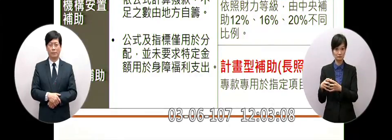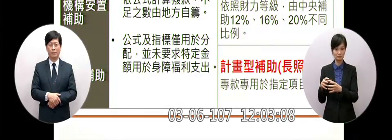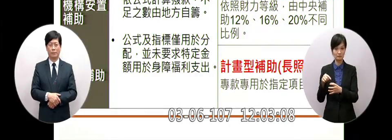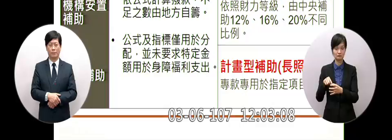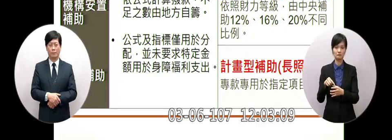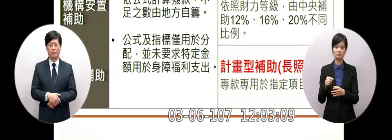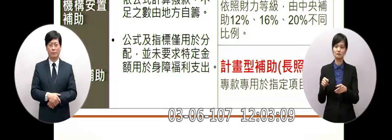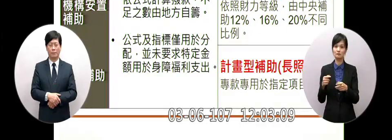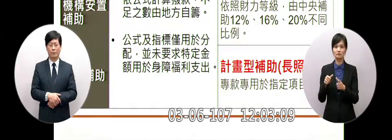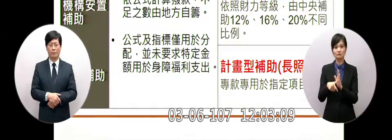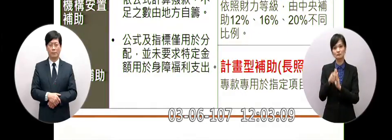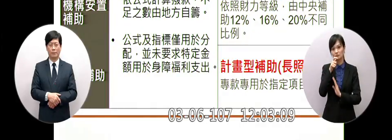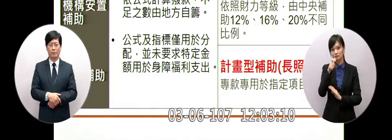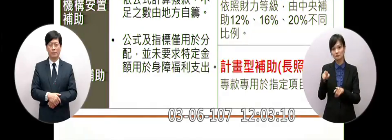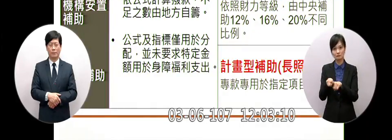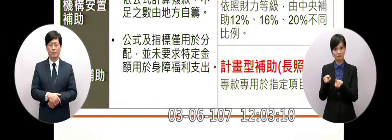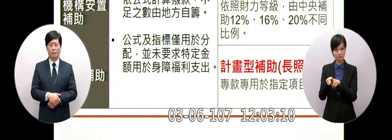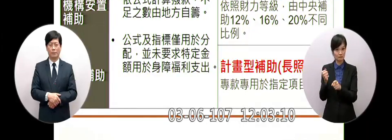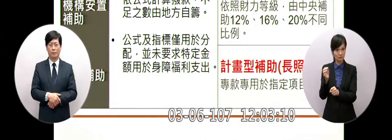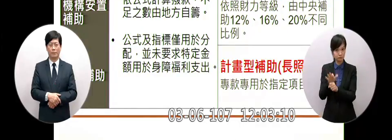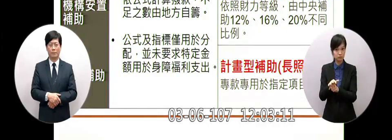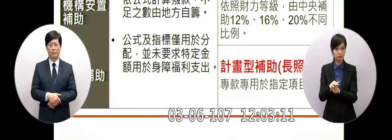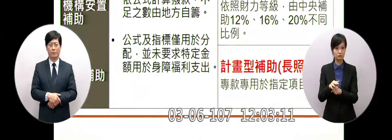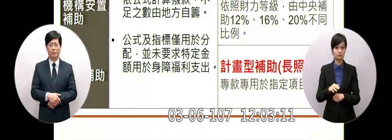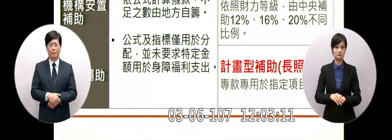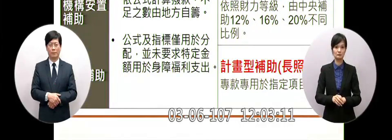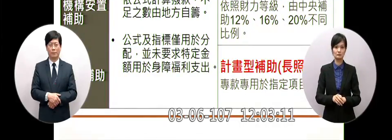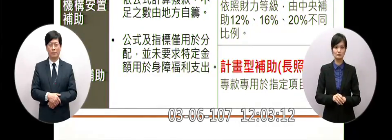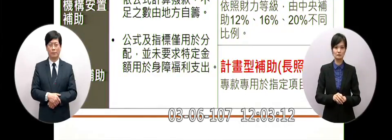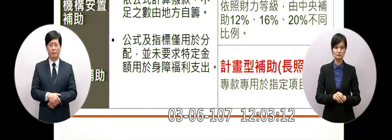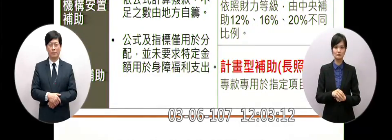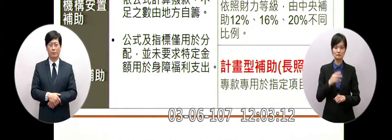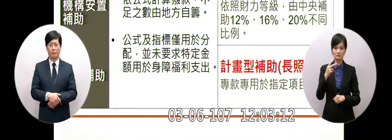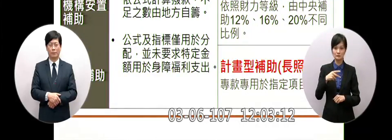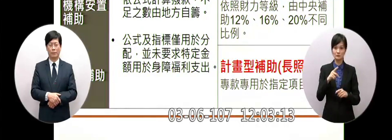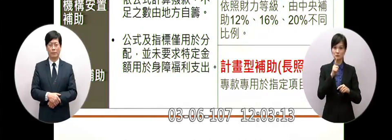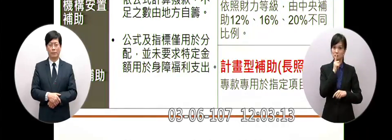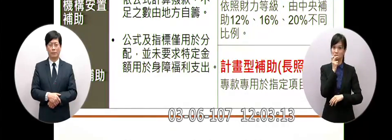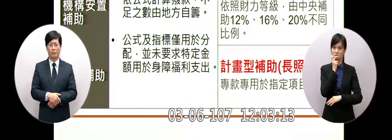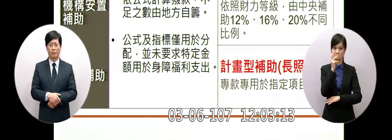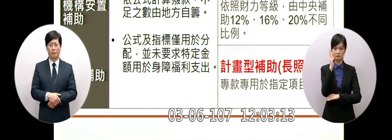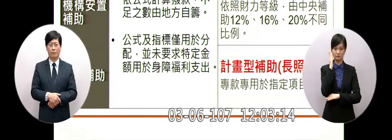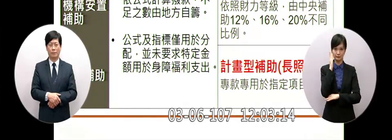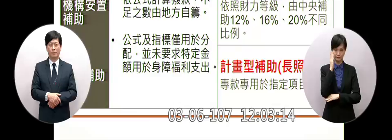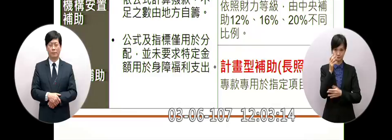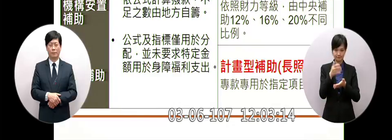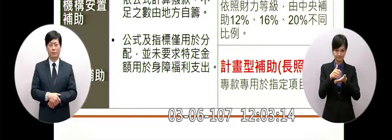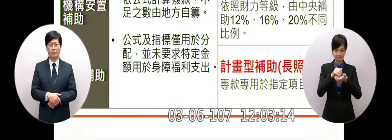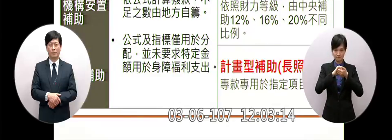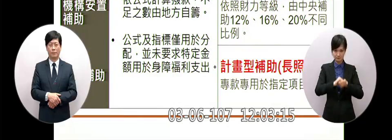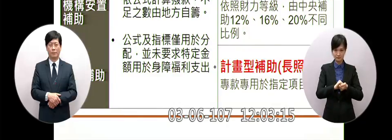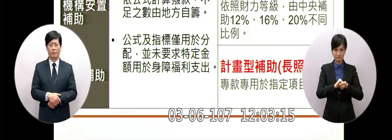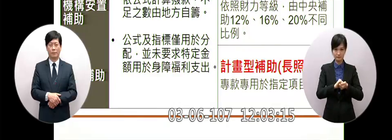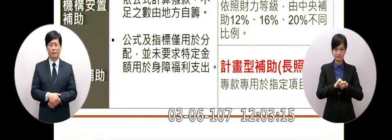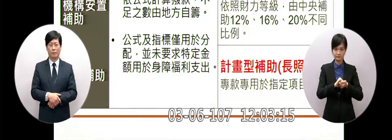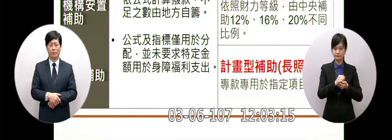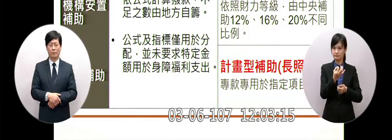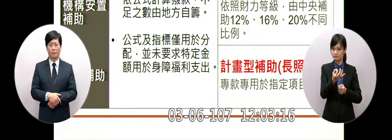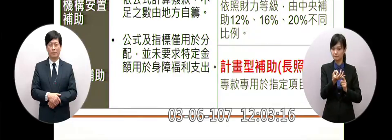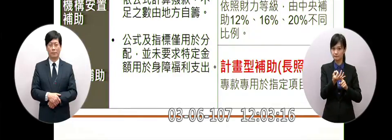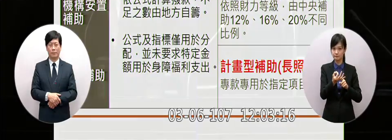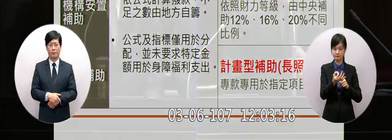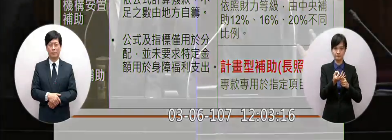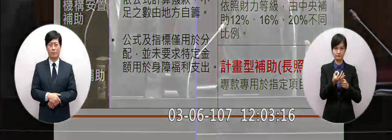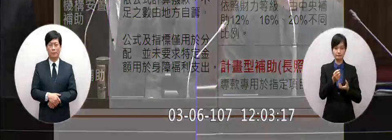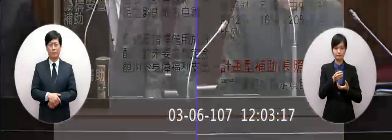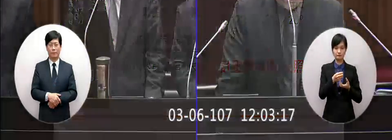助，然后改采设算的就是说方式，中央定出一个总金额，那然后用公式计算拨给地